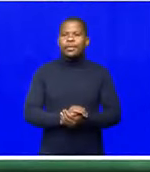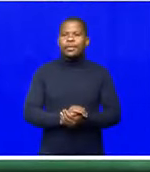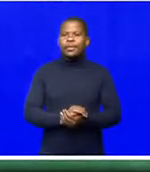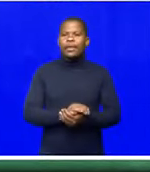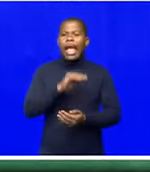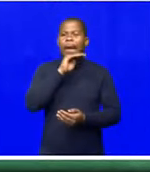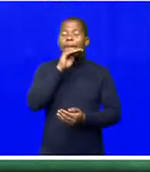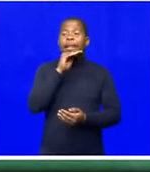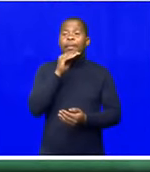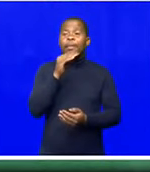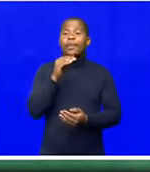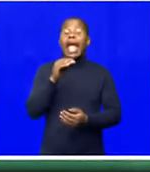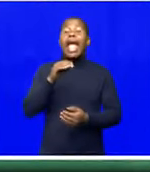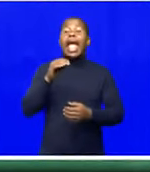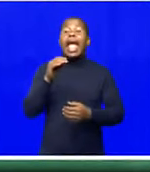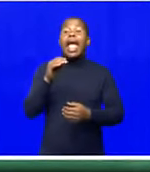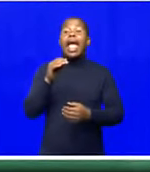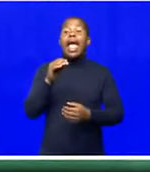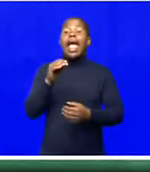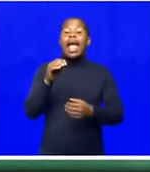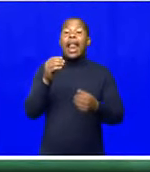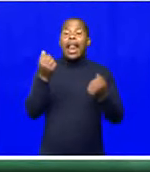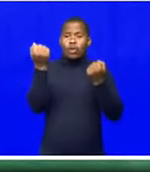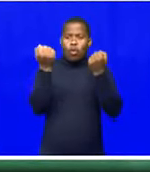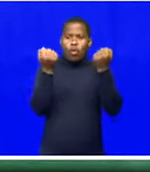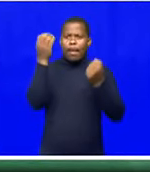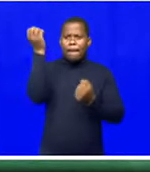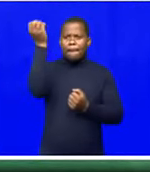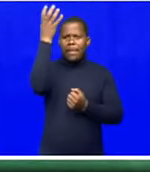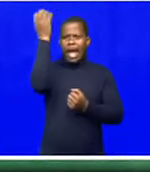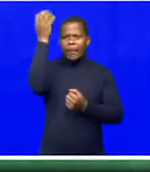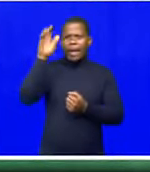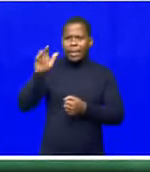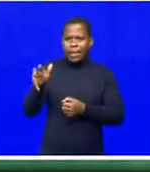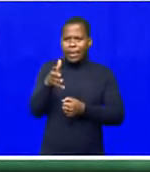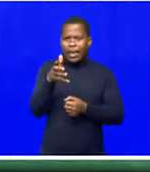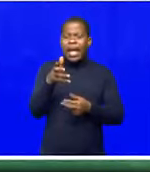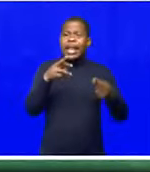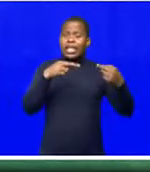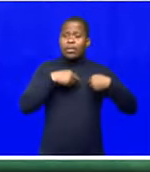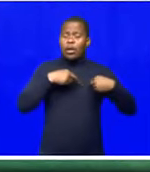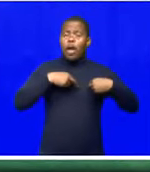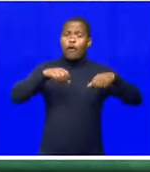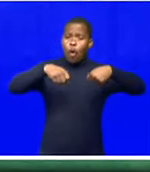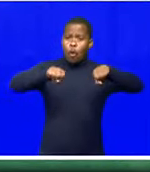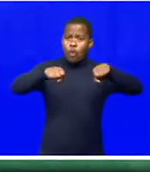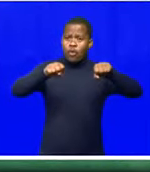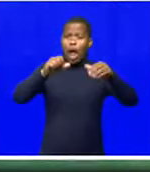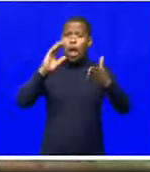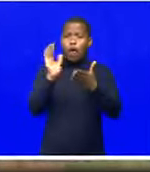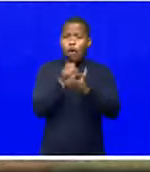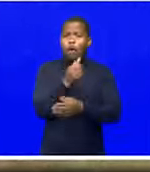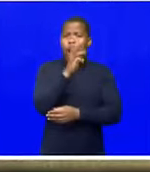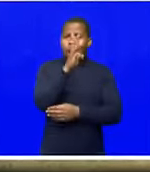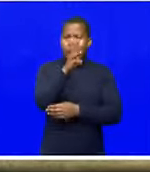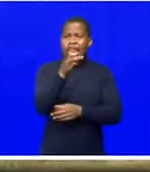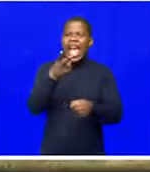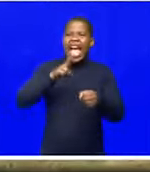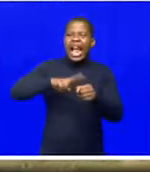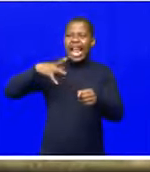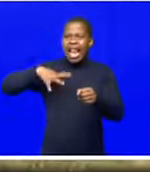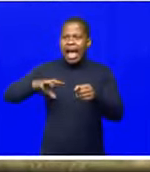nje lesi responsible for leyo nkundla bese kuthi ke njalo nakusuka isizini sekuba naleto ke letita kulo supporter lesikhona kuleyo